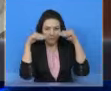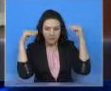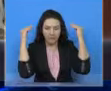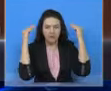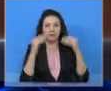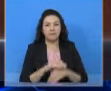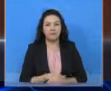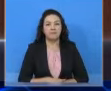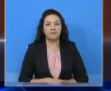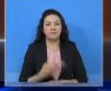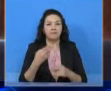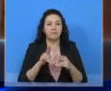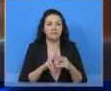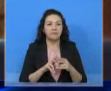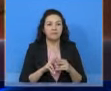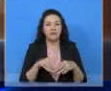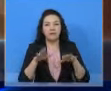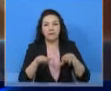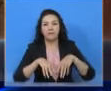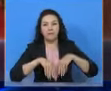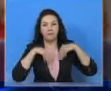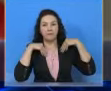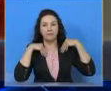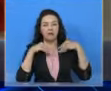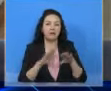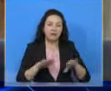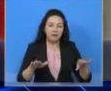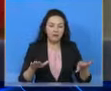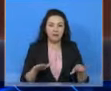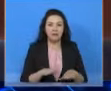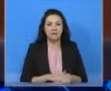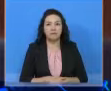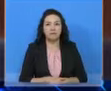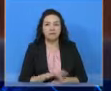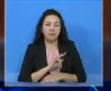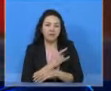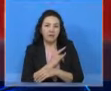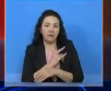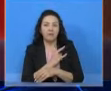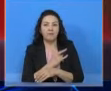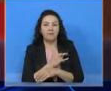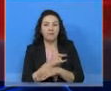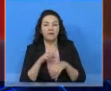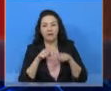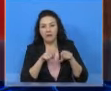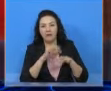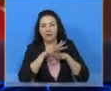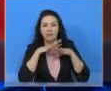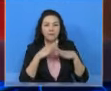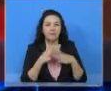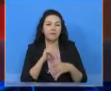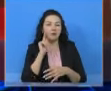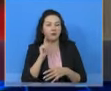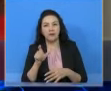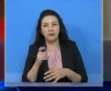в основном. А эти пледы, плед, детский плед, новорожденный, который в коляске, сейчас дети же много,